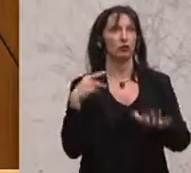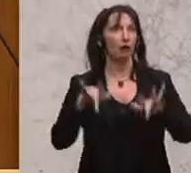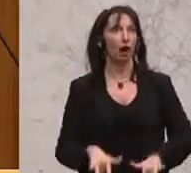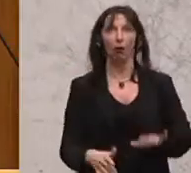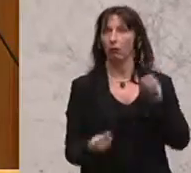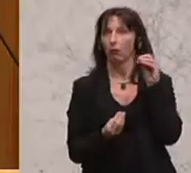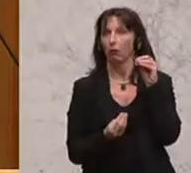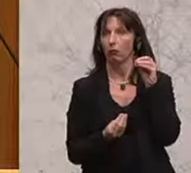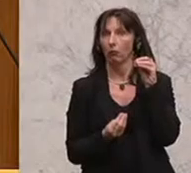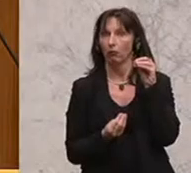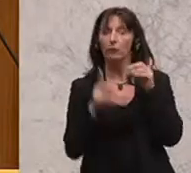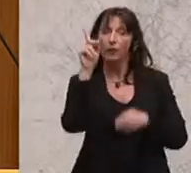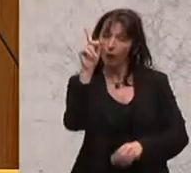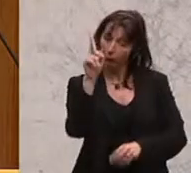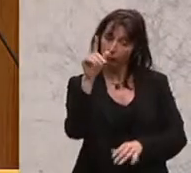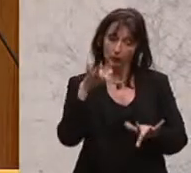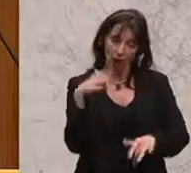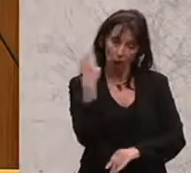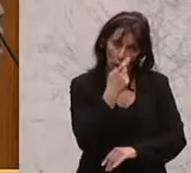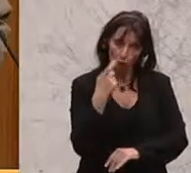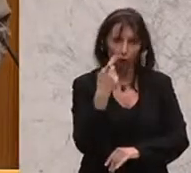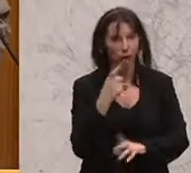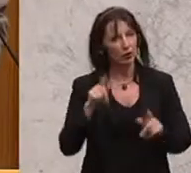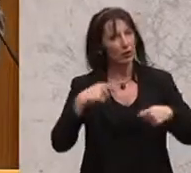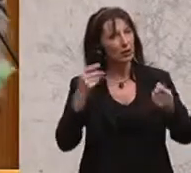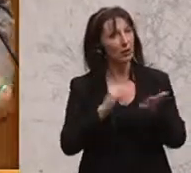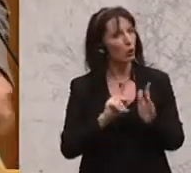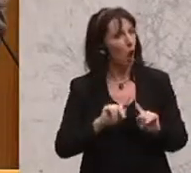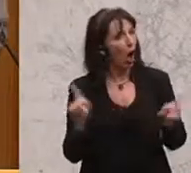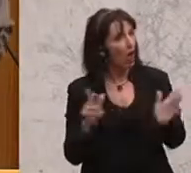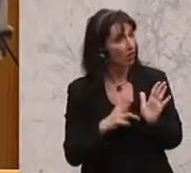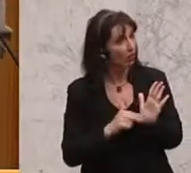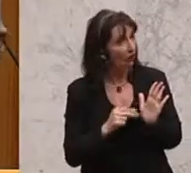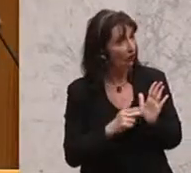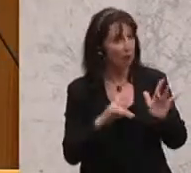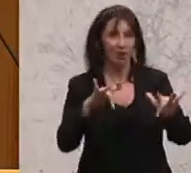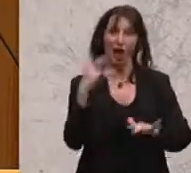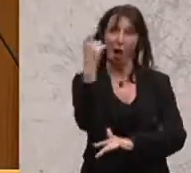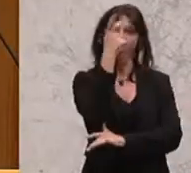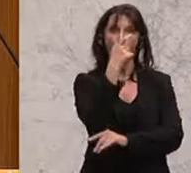jetzt dieses. Aber wir haben Hoffnung, es gibt ja auch eine andere Farbe noch, die Hoffnung trägt.